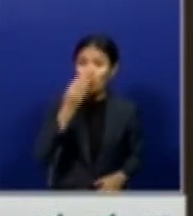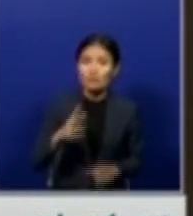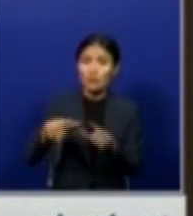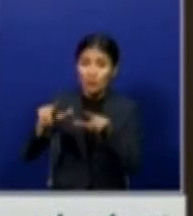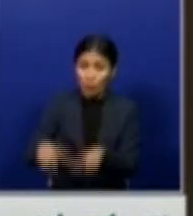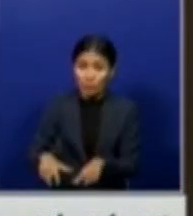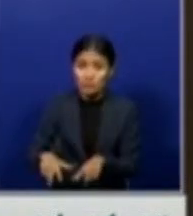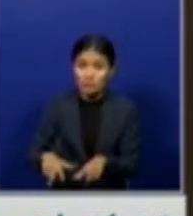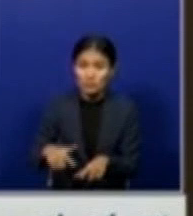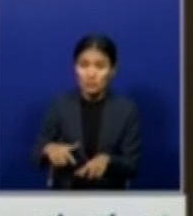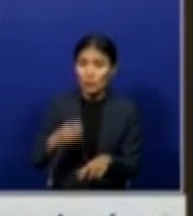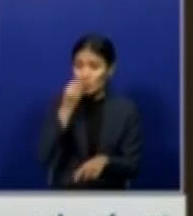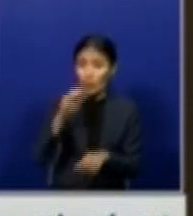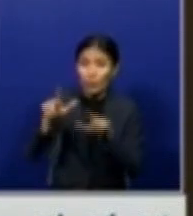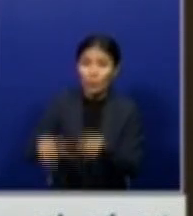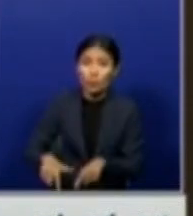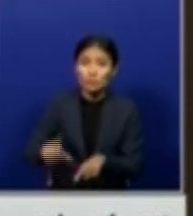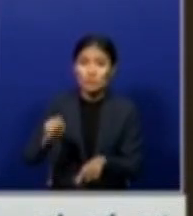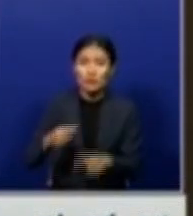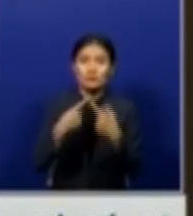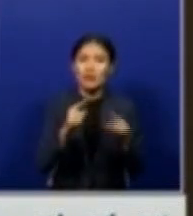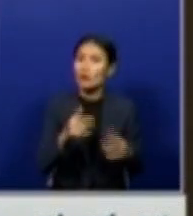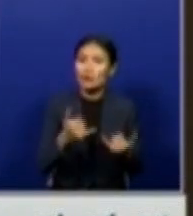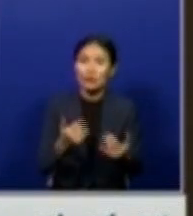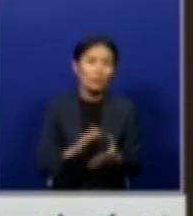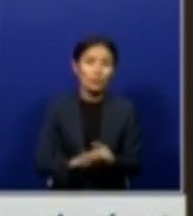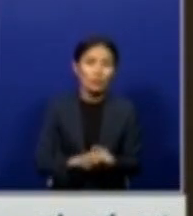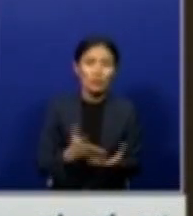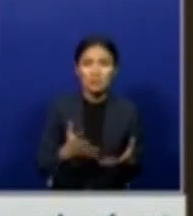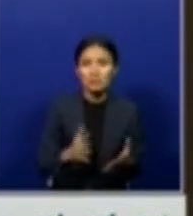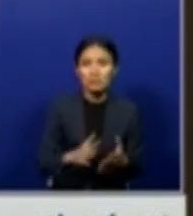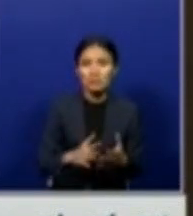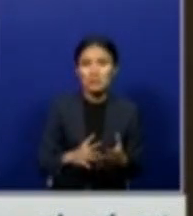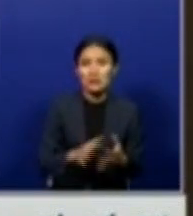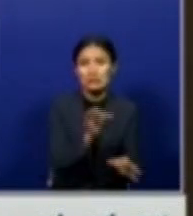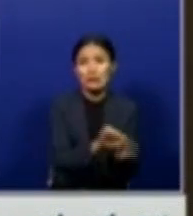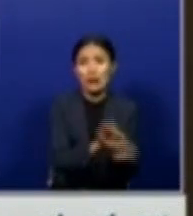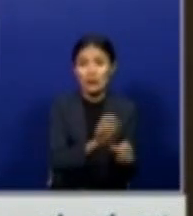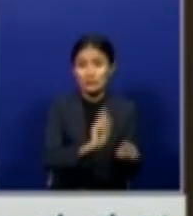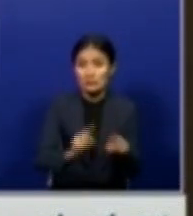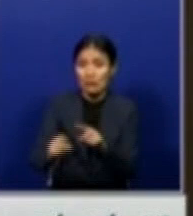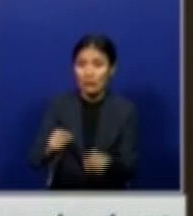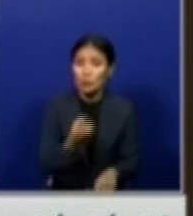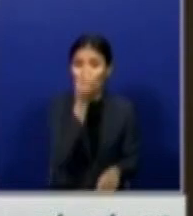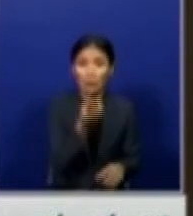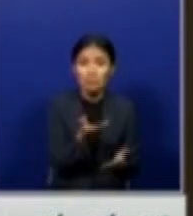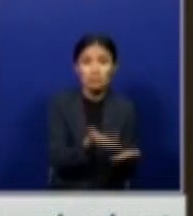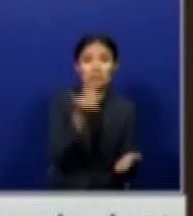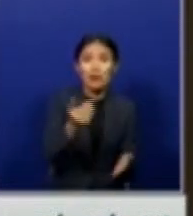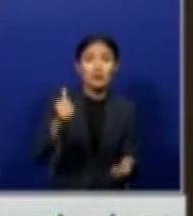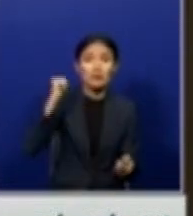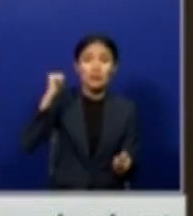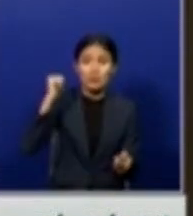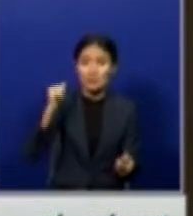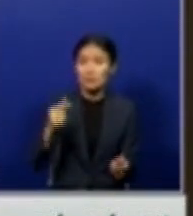ว่าไม่ได้ส่งผ่านไปถึงยังระบบเท่าที่ควรนะครับคือพูดง่ายคือแบงก์พาณิชย์ยังกักเก็บดอกเบี้ยไว้อยู่นะครับต้องหาโอกาสให้แ